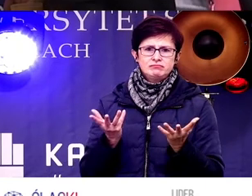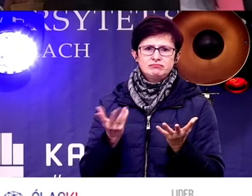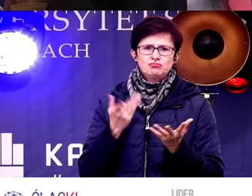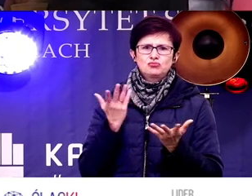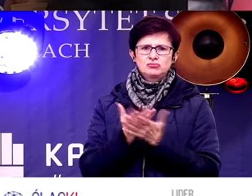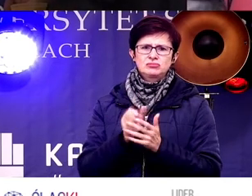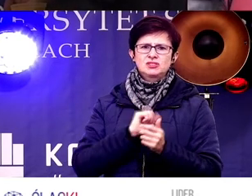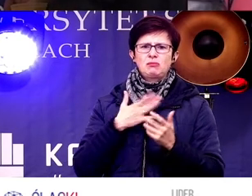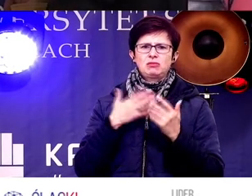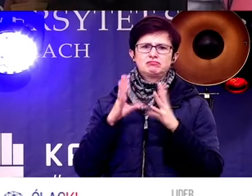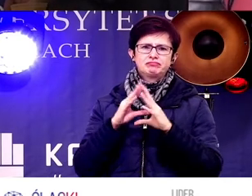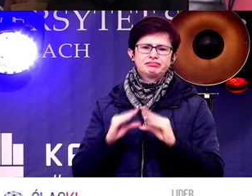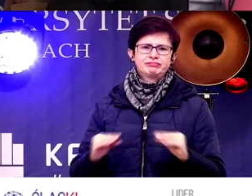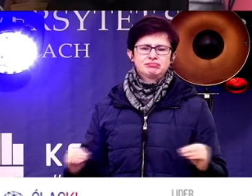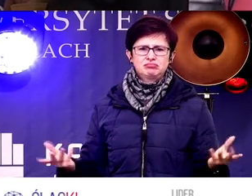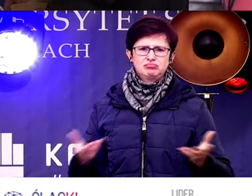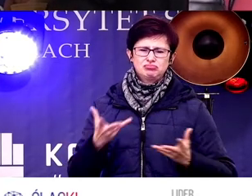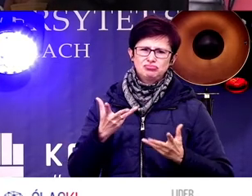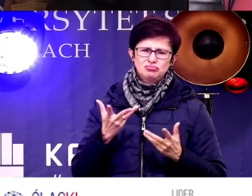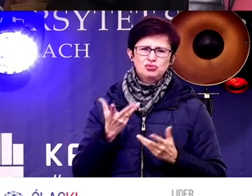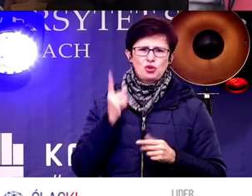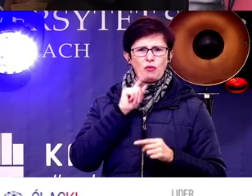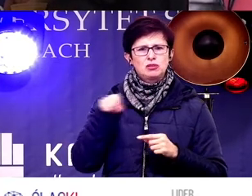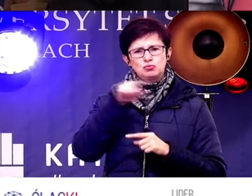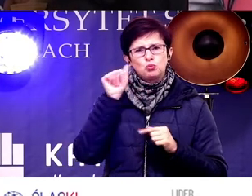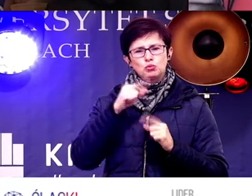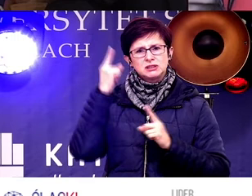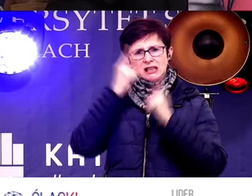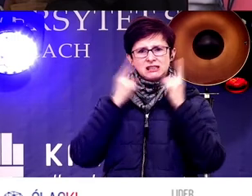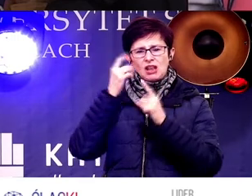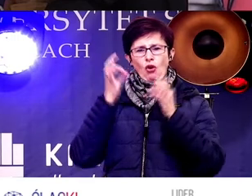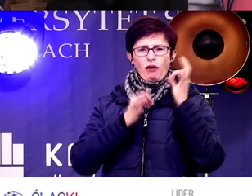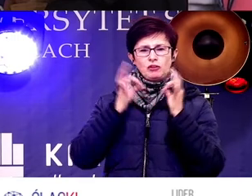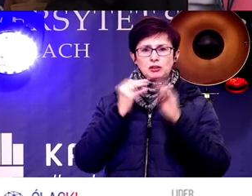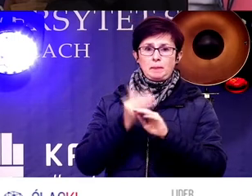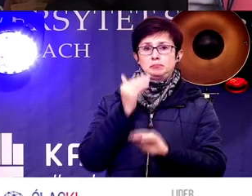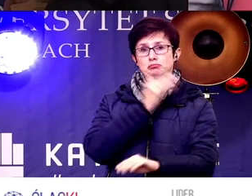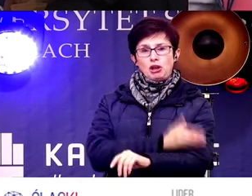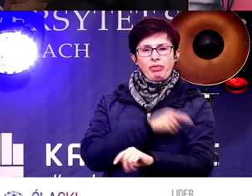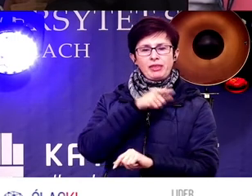się gdzieś rozchodzi. Więc to są takie konsekwencje, które należy sobie przemyśleć przed